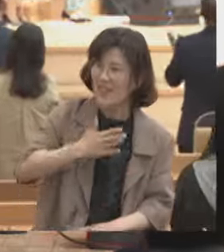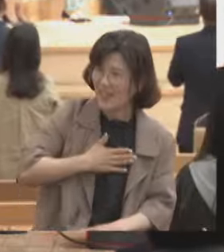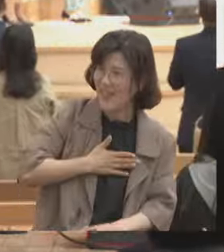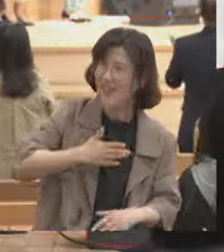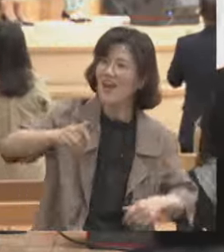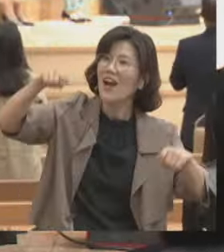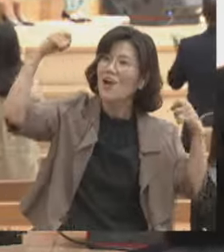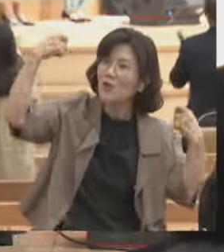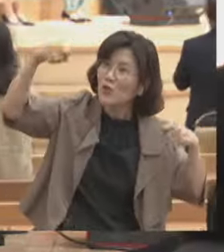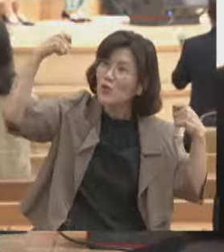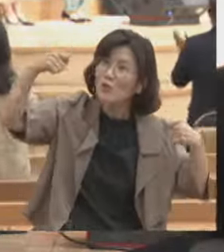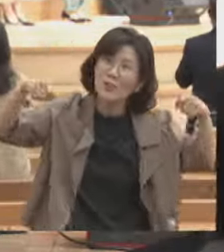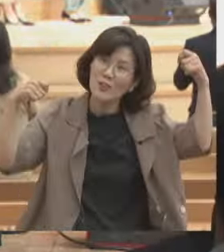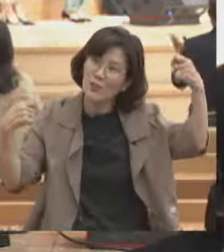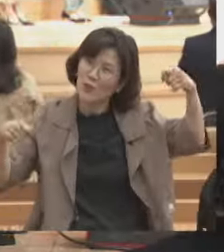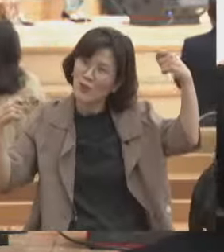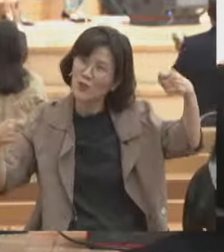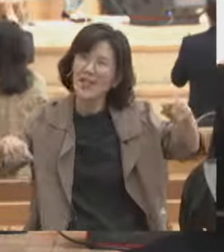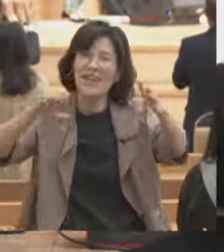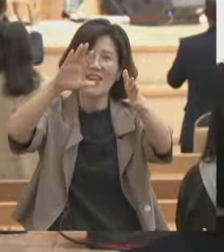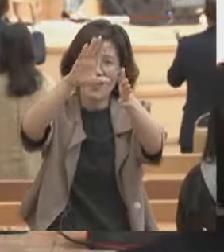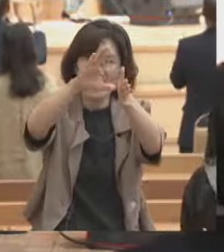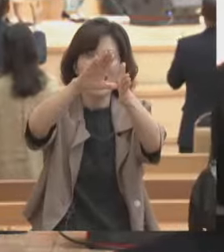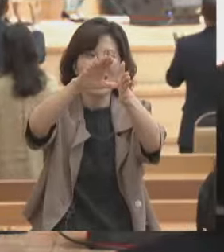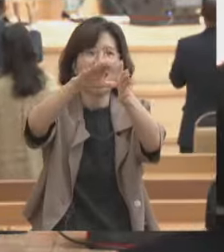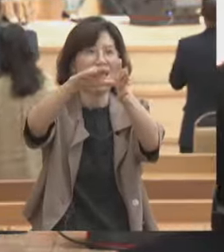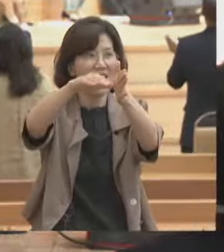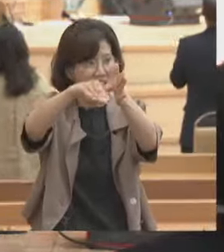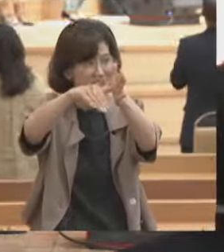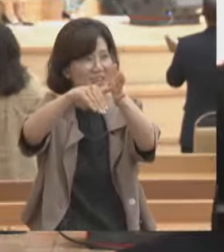굴복하네. 내가 춤을 출게.